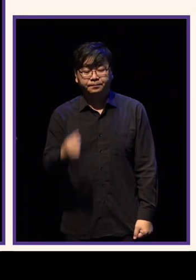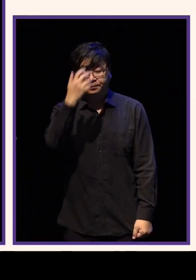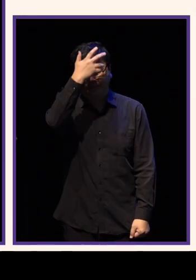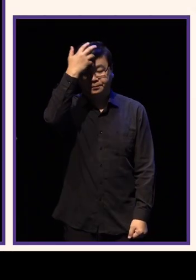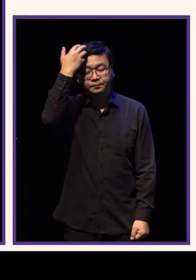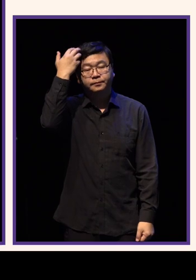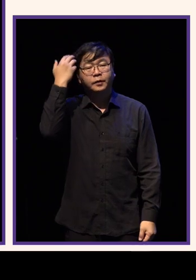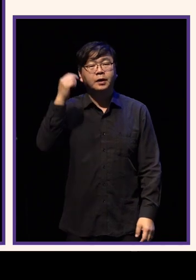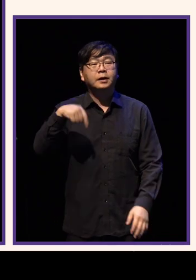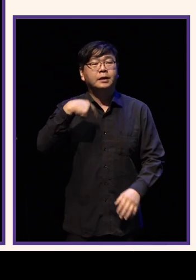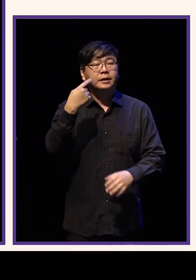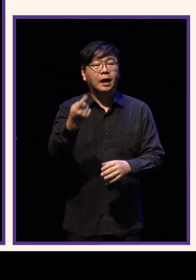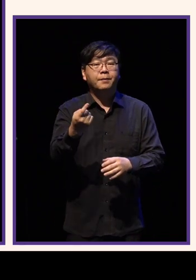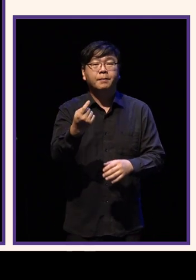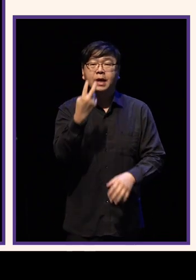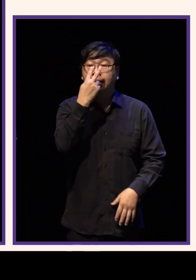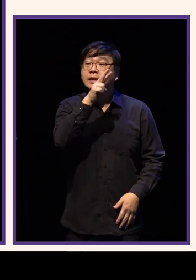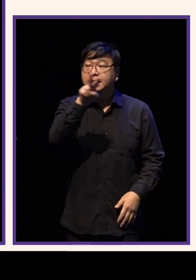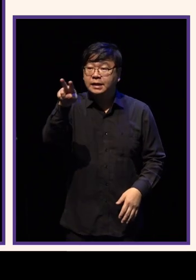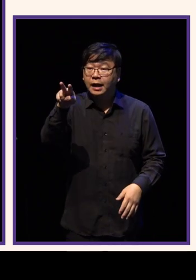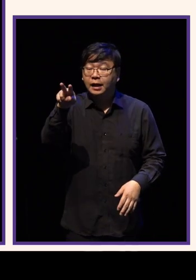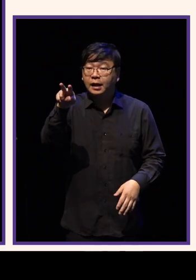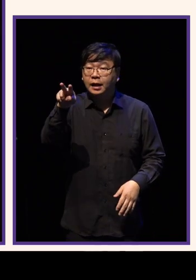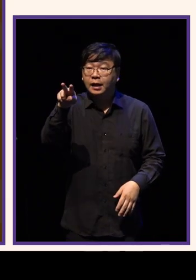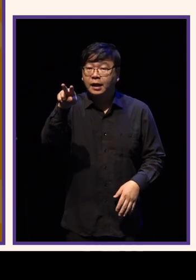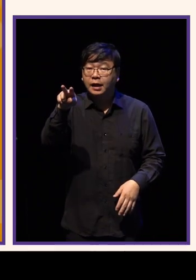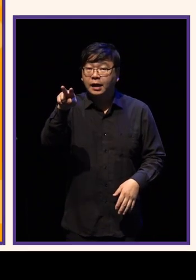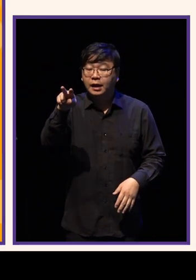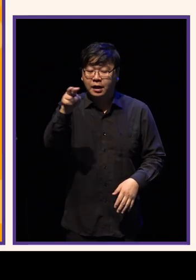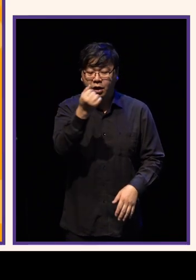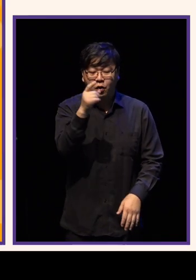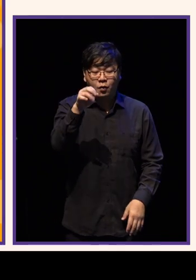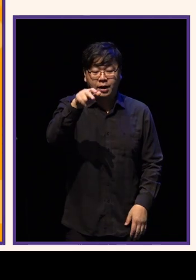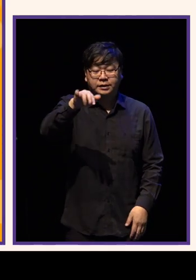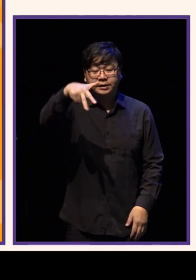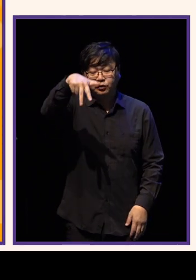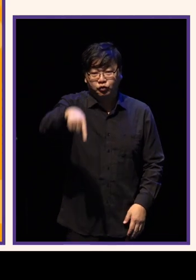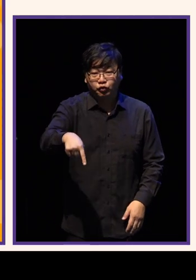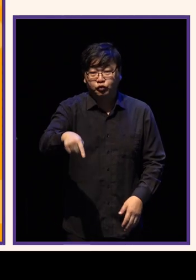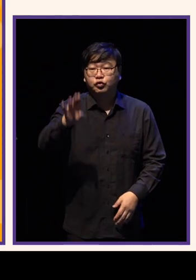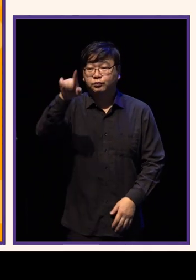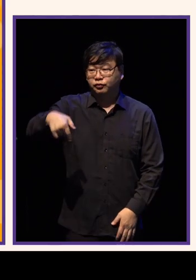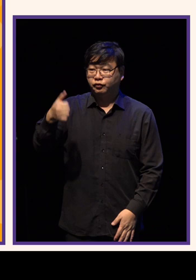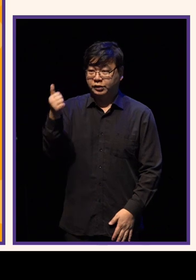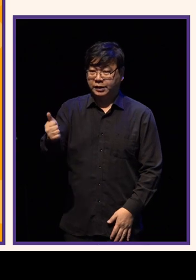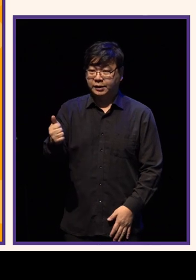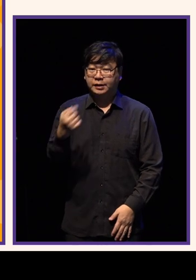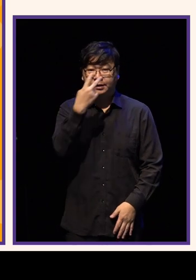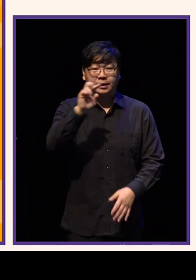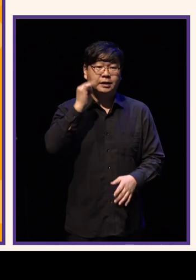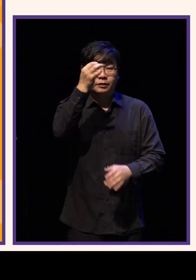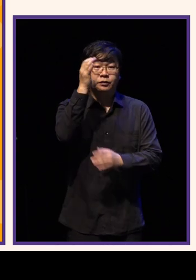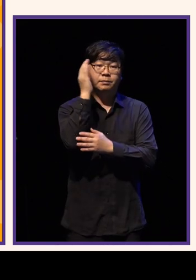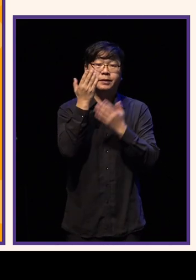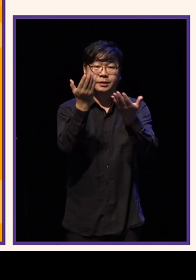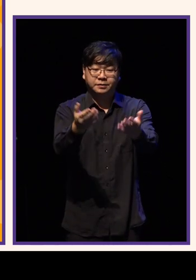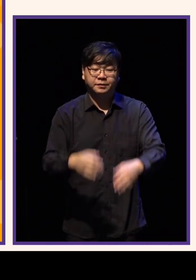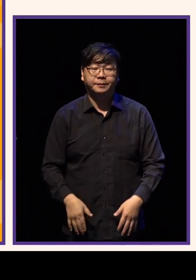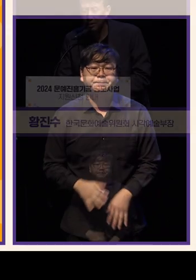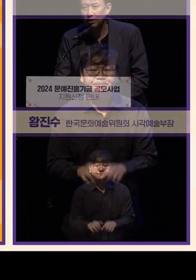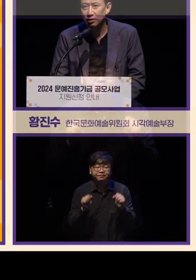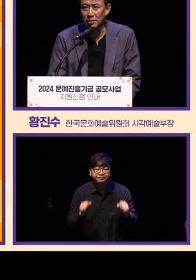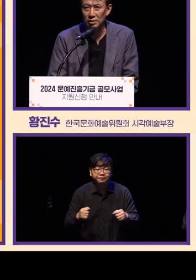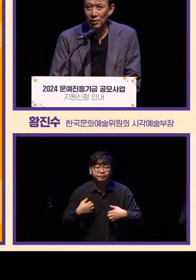다음은 문학 분야에 이어서 시각 분야입니다. 황진수 시각예술부장의 사업 설명이 있겠습니다. 네,